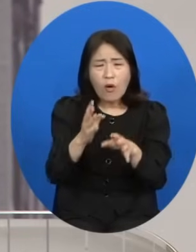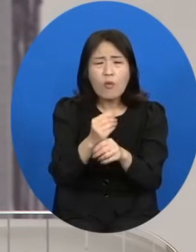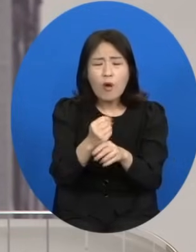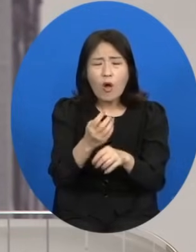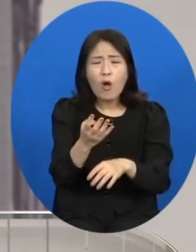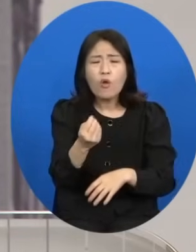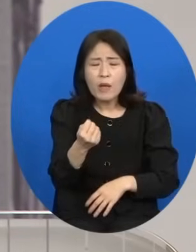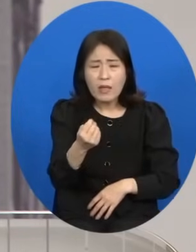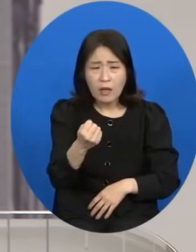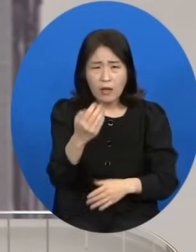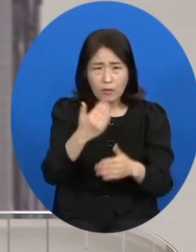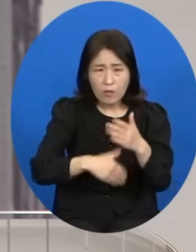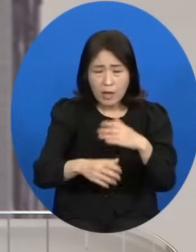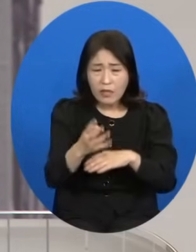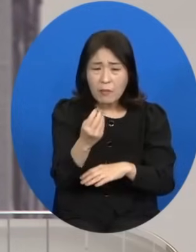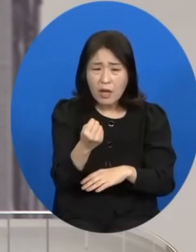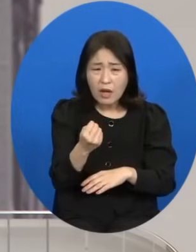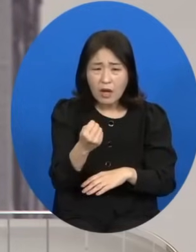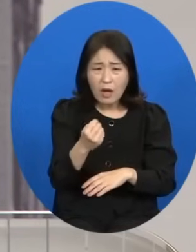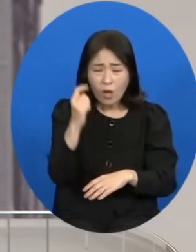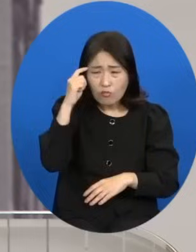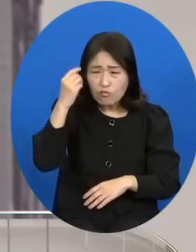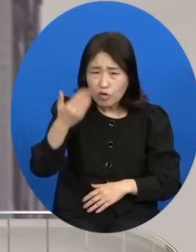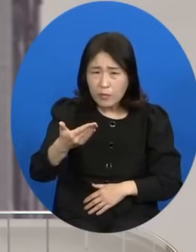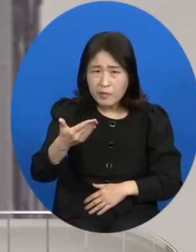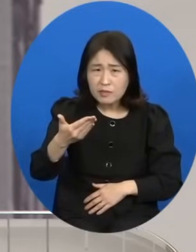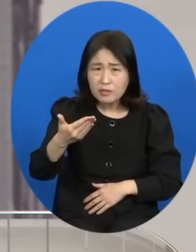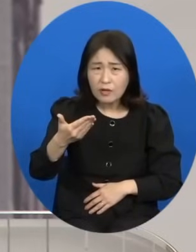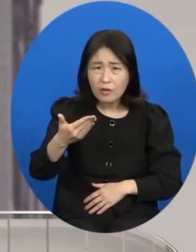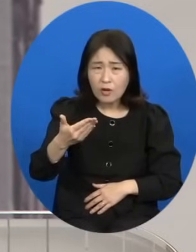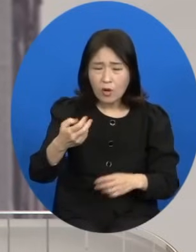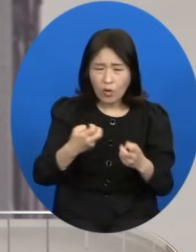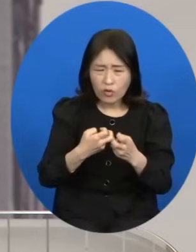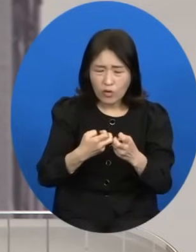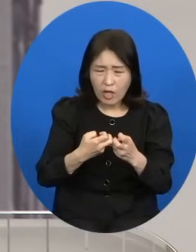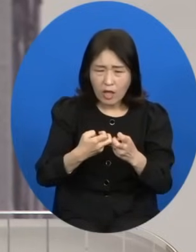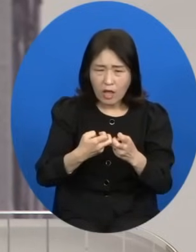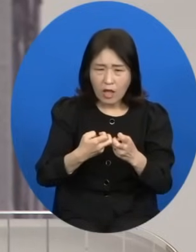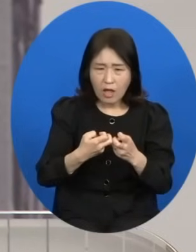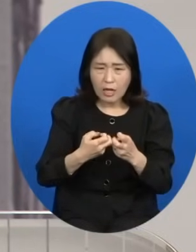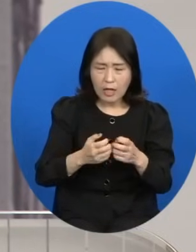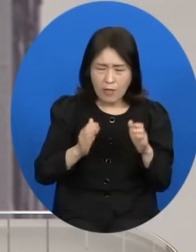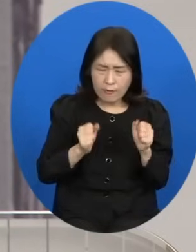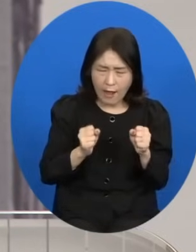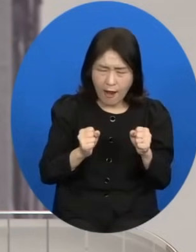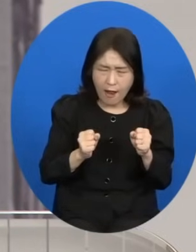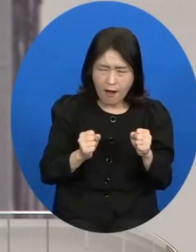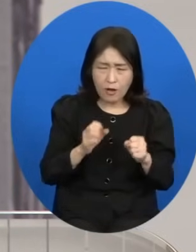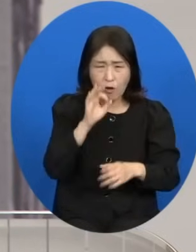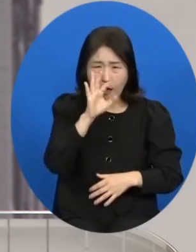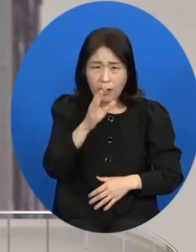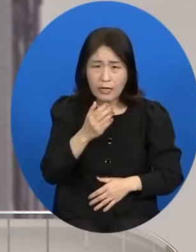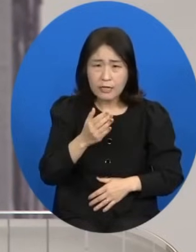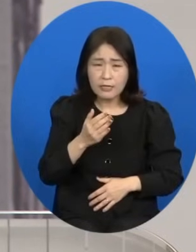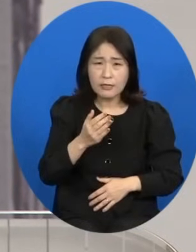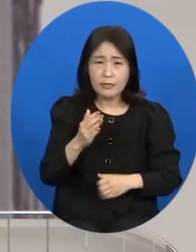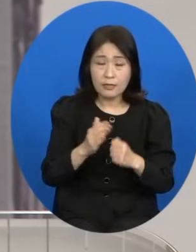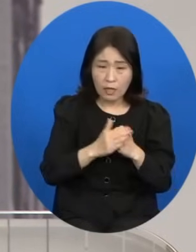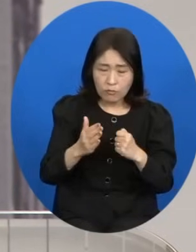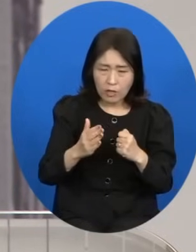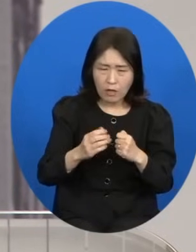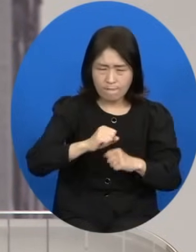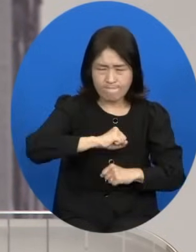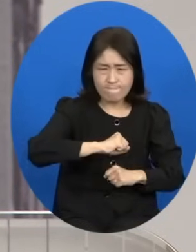어떻게 가냐 두 손 그리고 두 무릎으로 아스팔트를 기어서 200m 가는